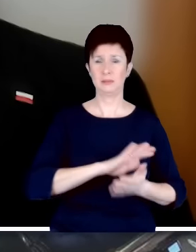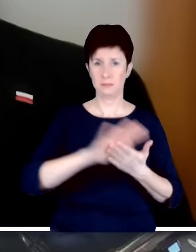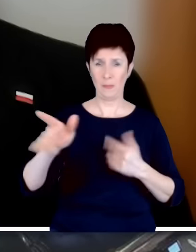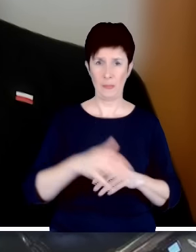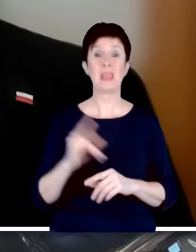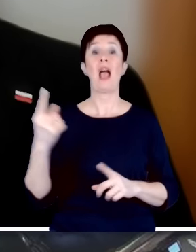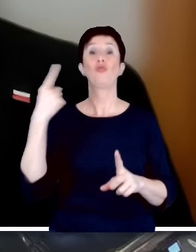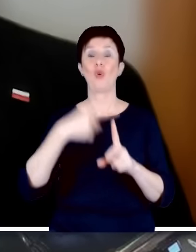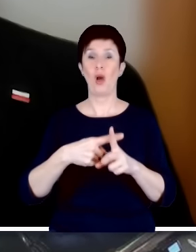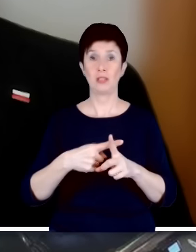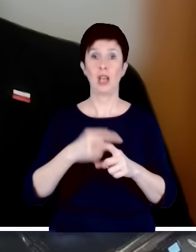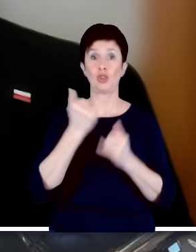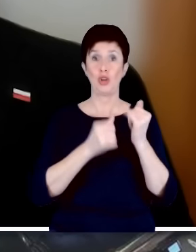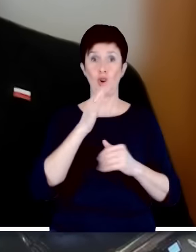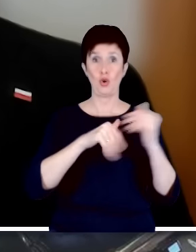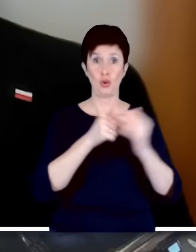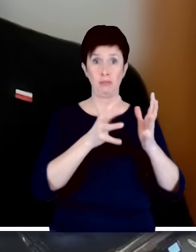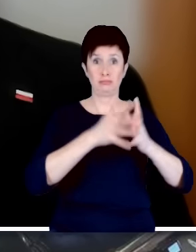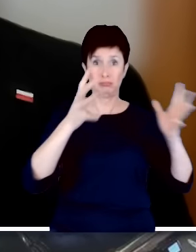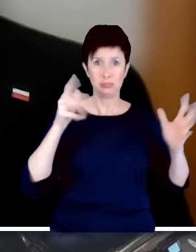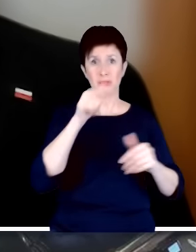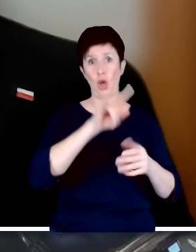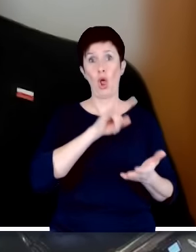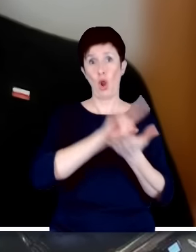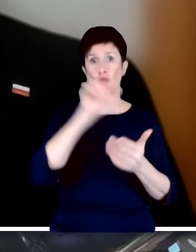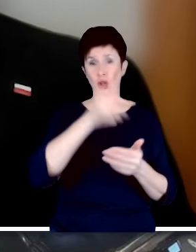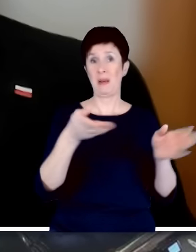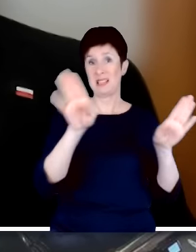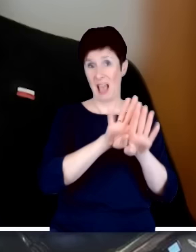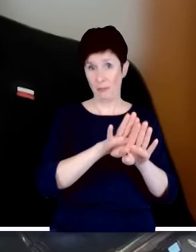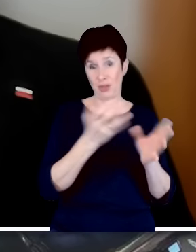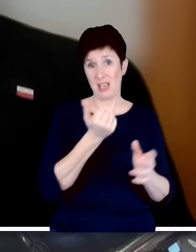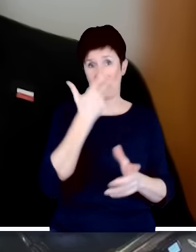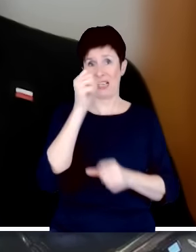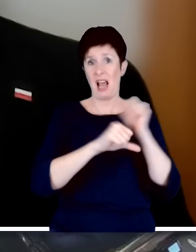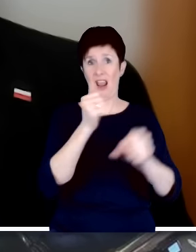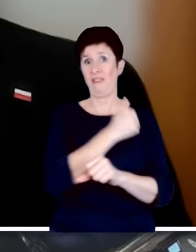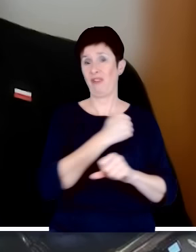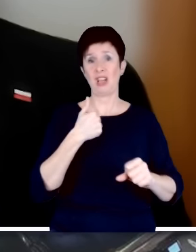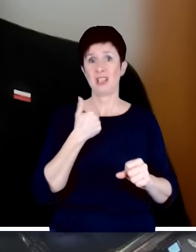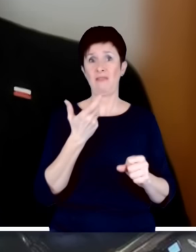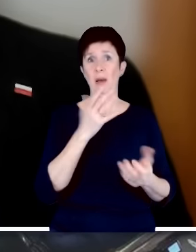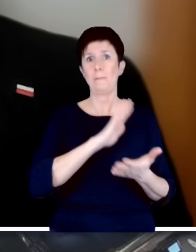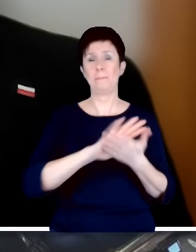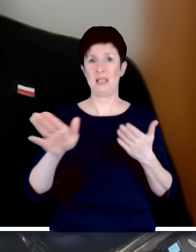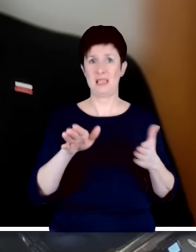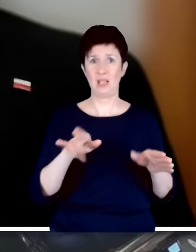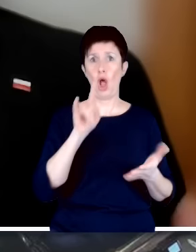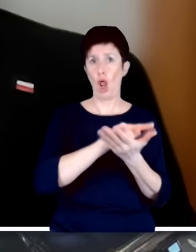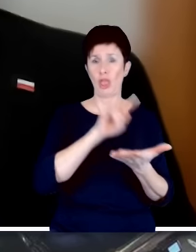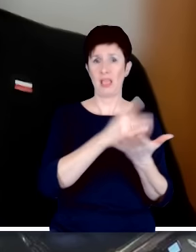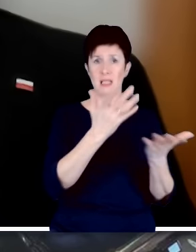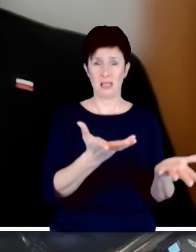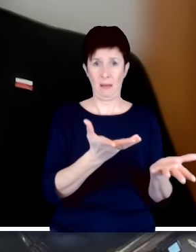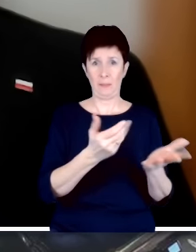że na czas rozbudowy trzeba by go zamknąć, albo przynajmniej prawie, że zamknąć. Przez kilka lat Warszawa by wtedy była zupełnie bez portu lotniczego. No ale